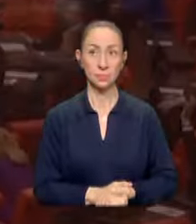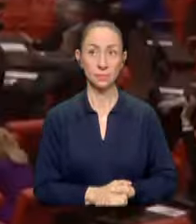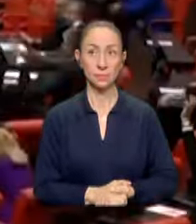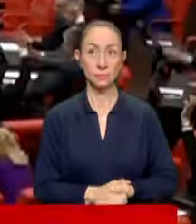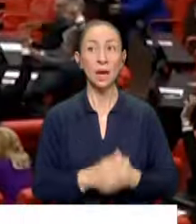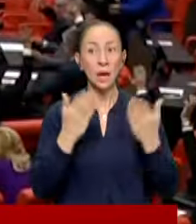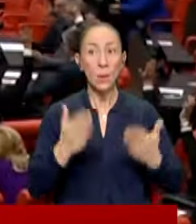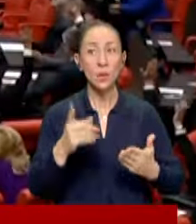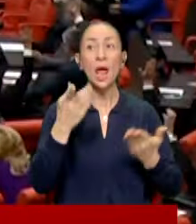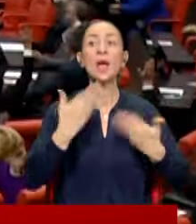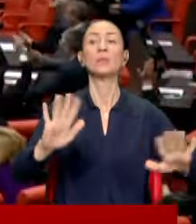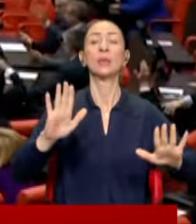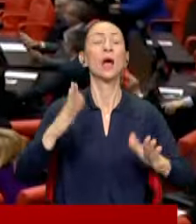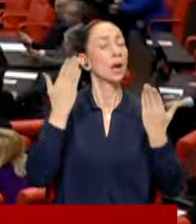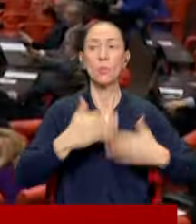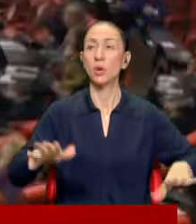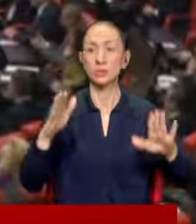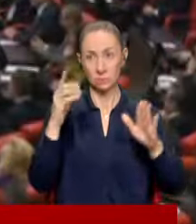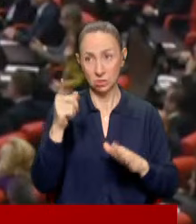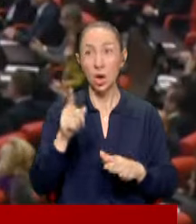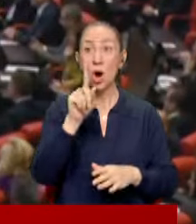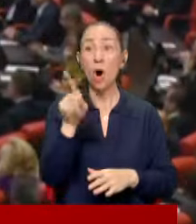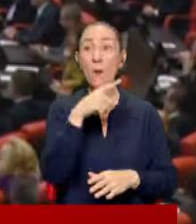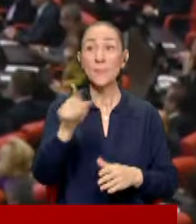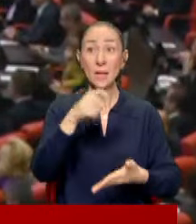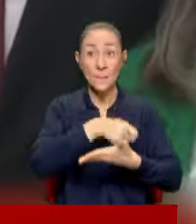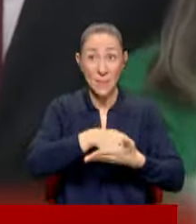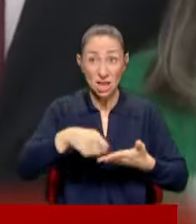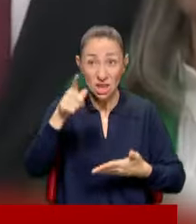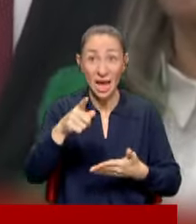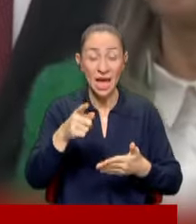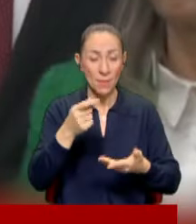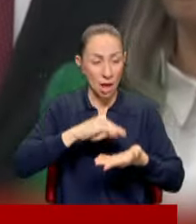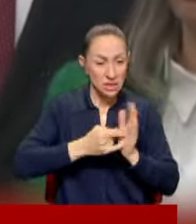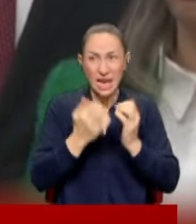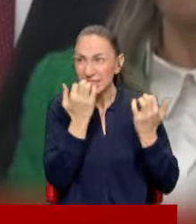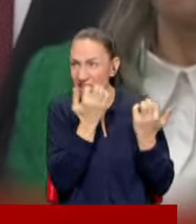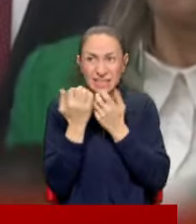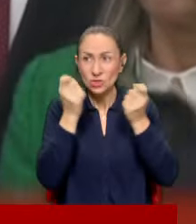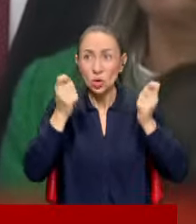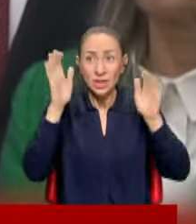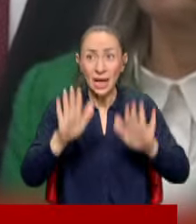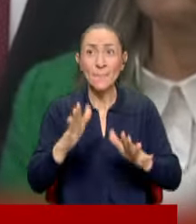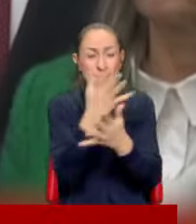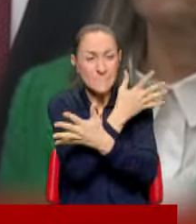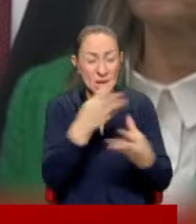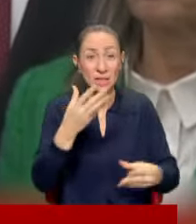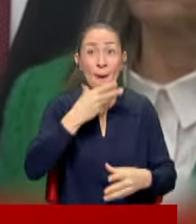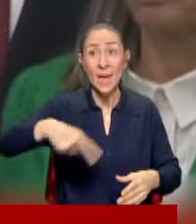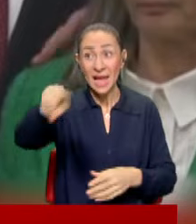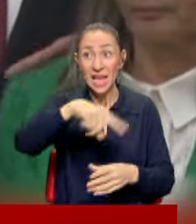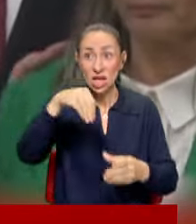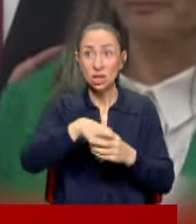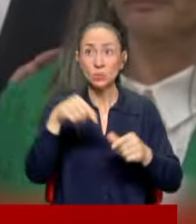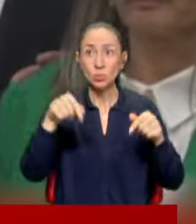Kabul edenler, etmeyenler kabul edilmiştir. 10 bin lira maaşla geçinmek zorunda kalan milyonlarca emekli